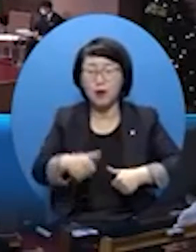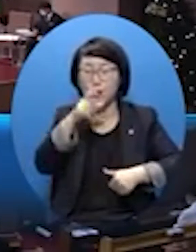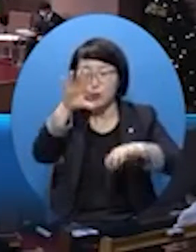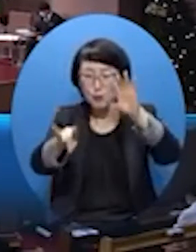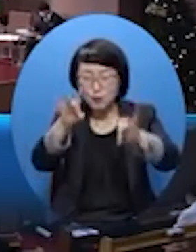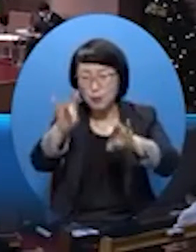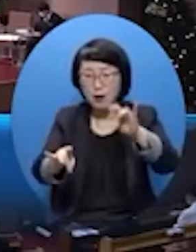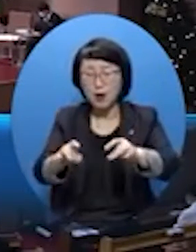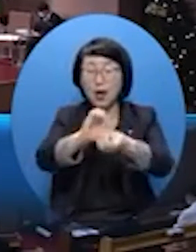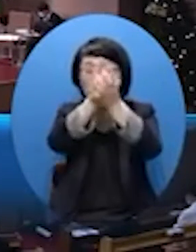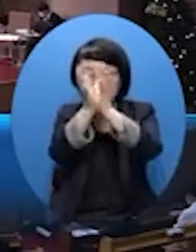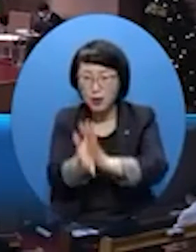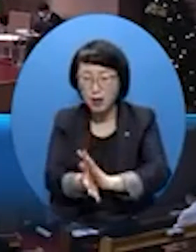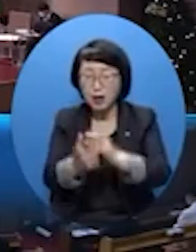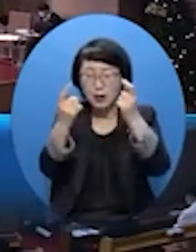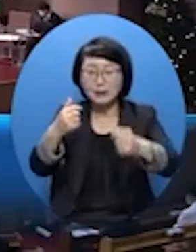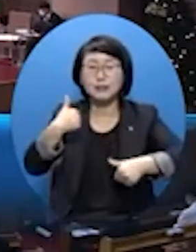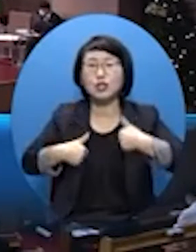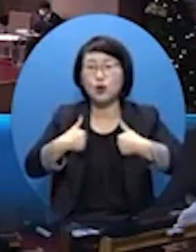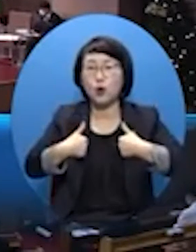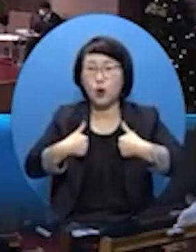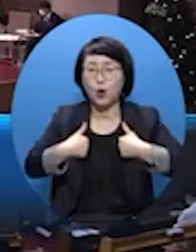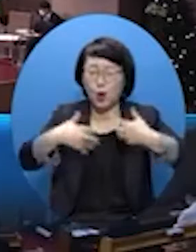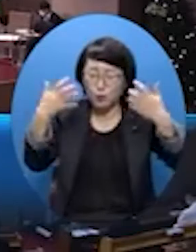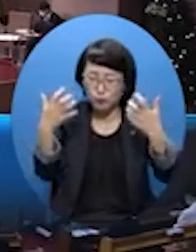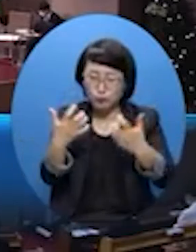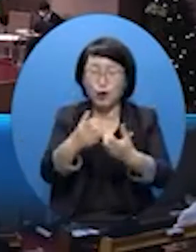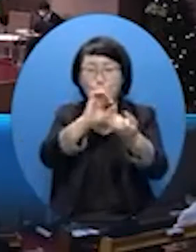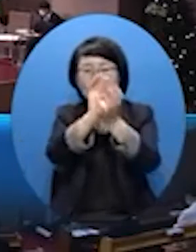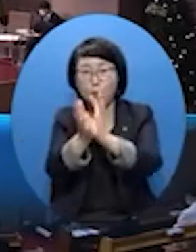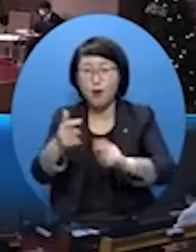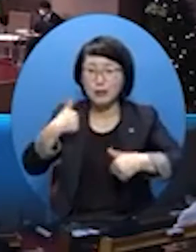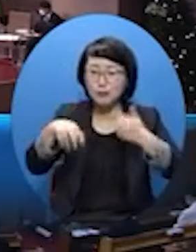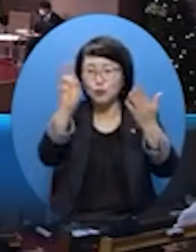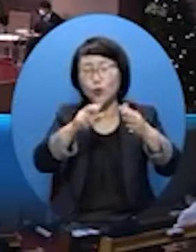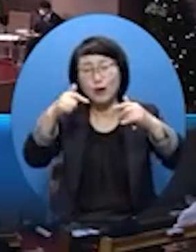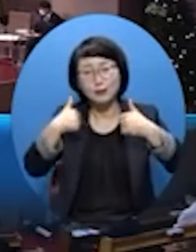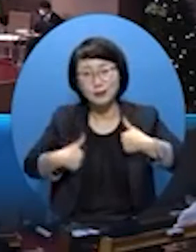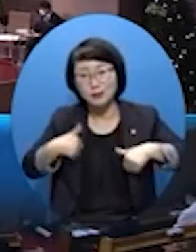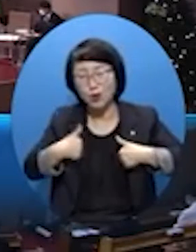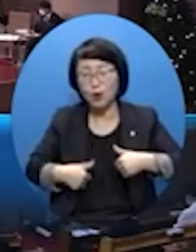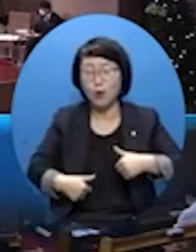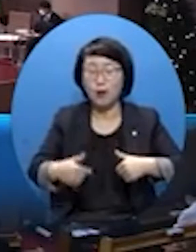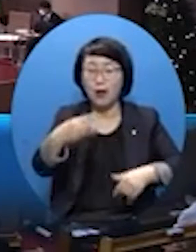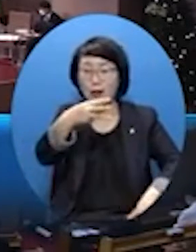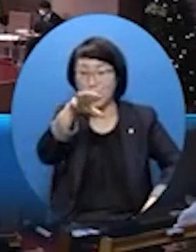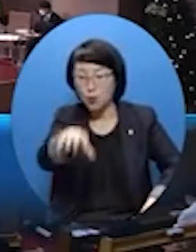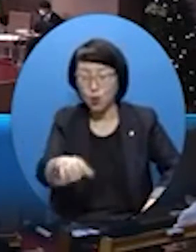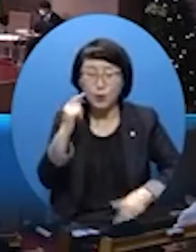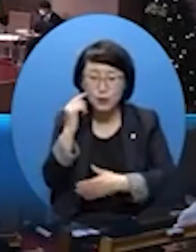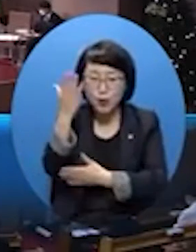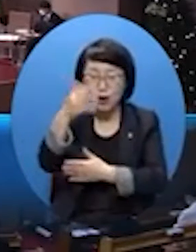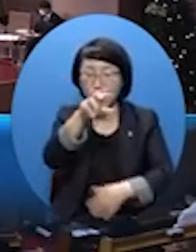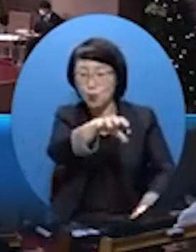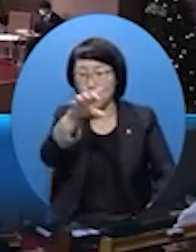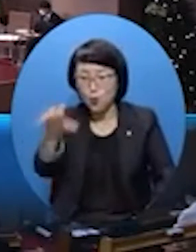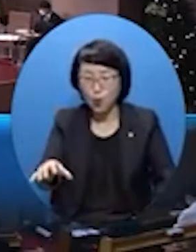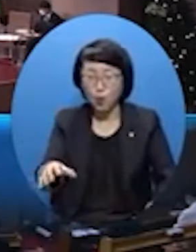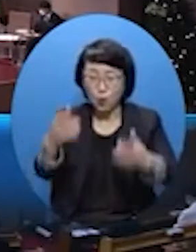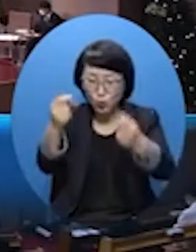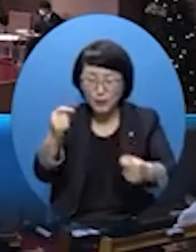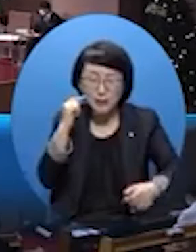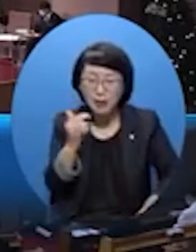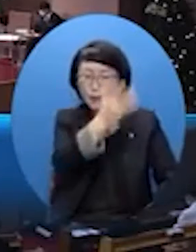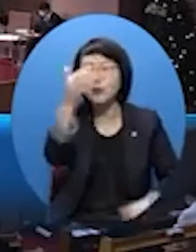사막이 백합화같이 피어 즐거워하며 무성하게 피어 기쁜 노래로 즐거워하며 레바논의 영광과 갈멜과 샤론의 아름다움을 얻을